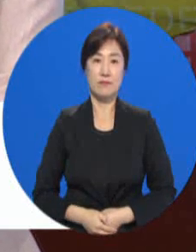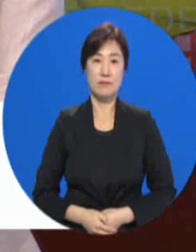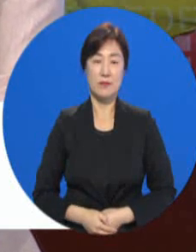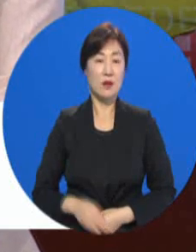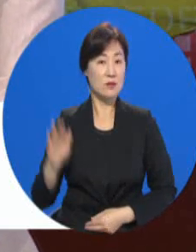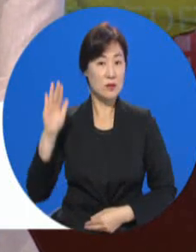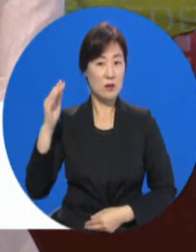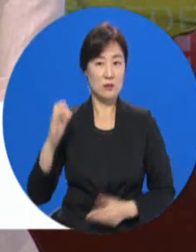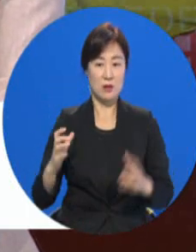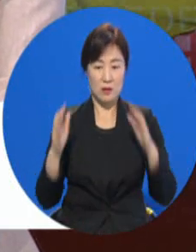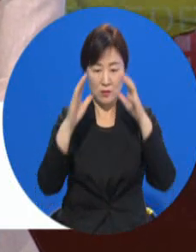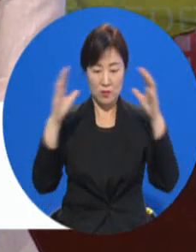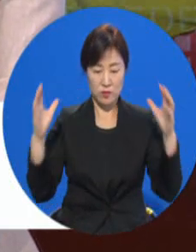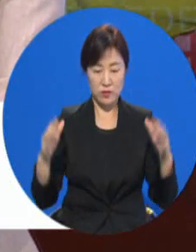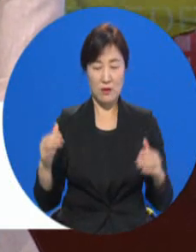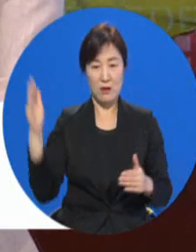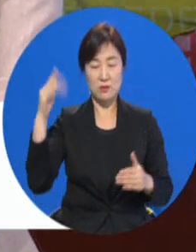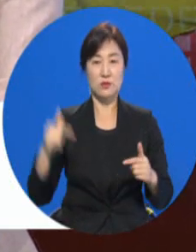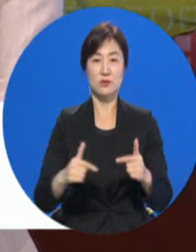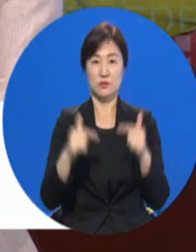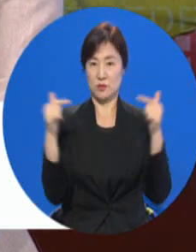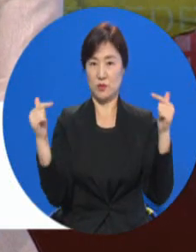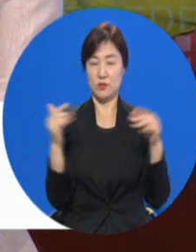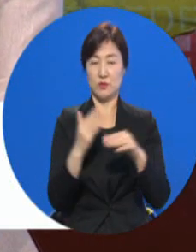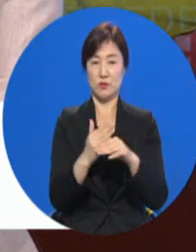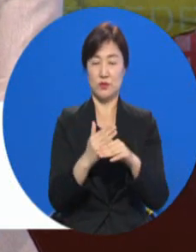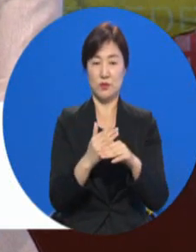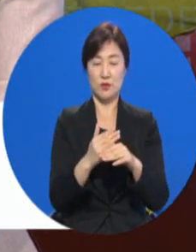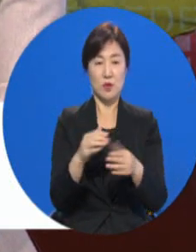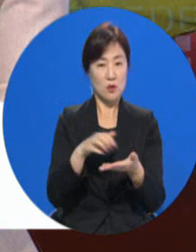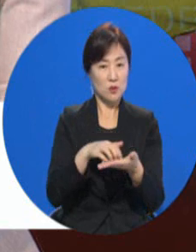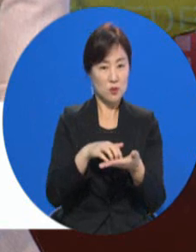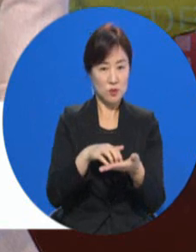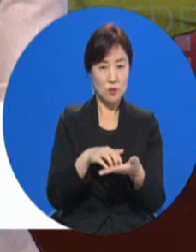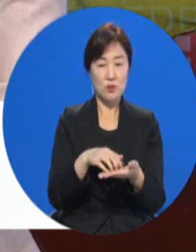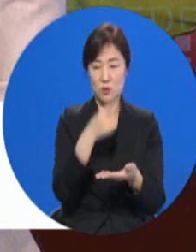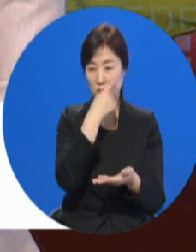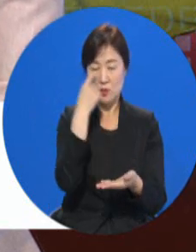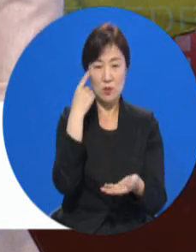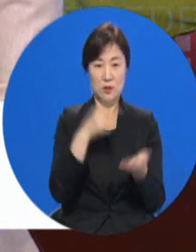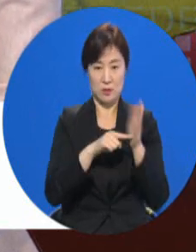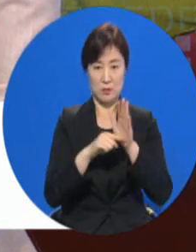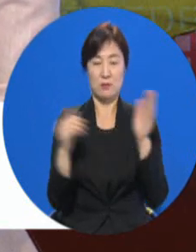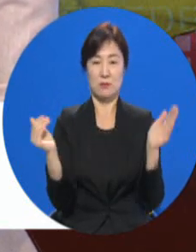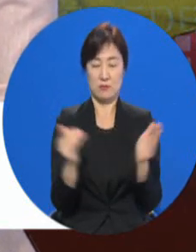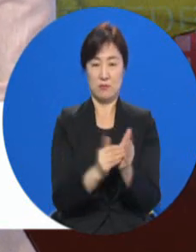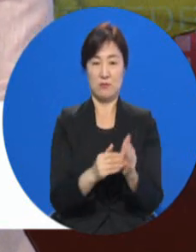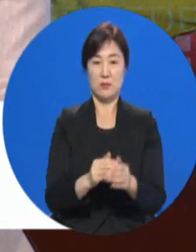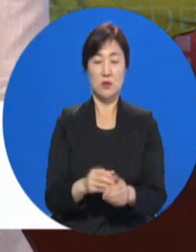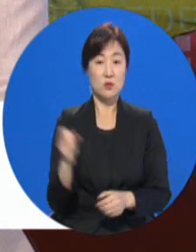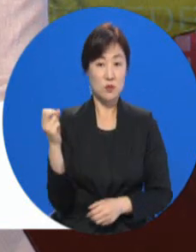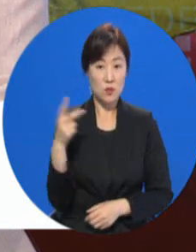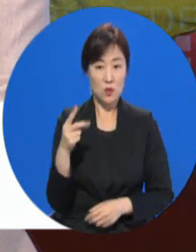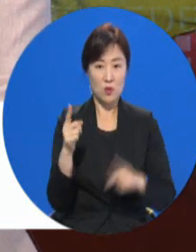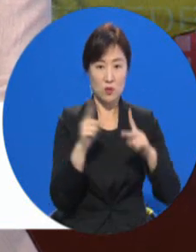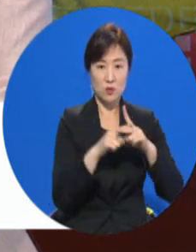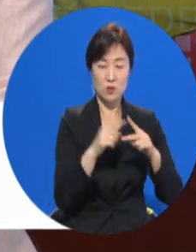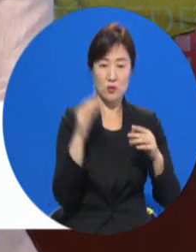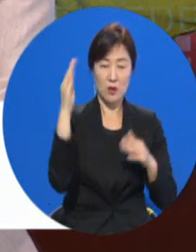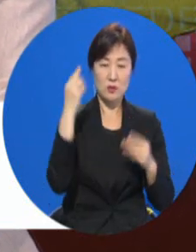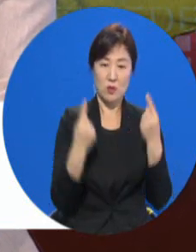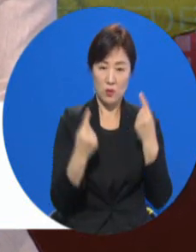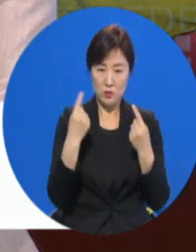요즘 비만 학생들 굉장히 많아진 것 같습니다. 수치로도 그대로 확인이 된다고 하는데요. 네, 더군다나